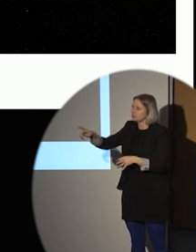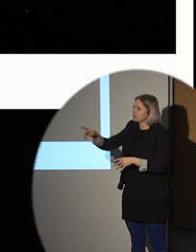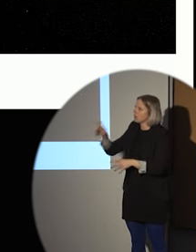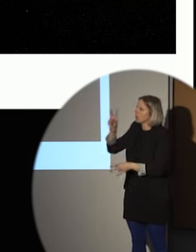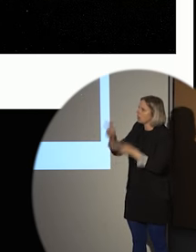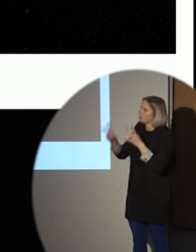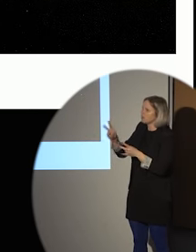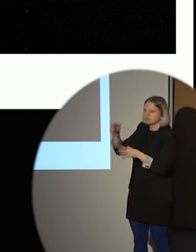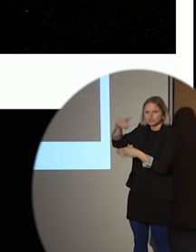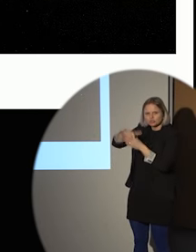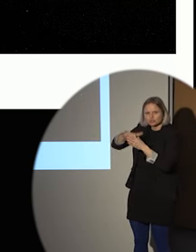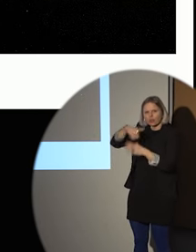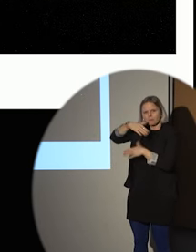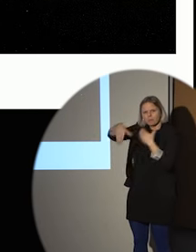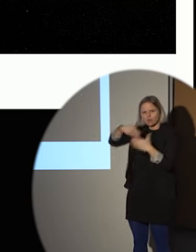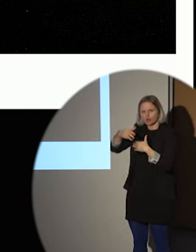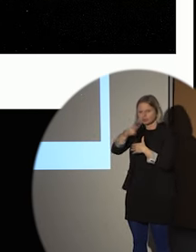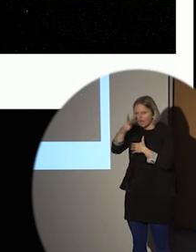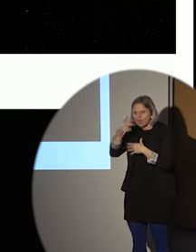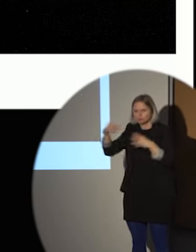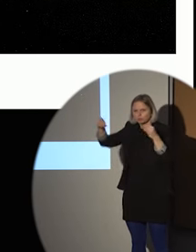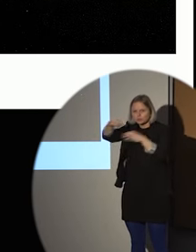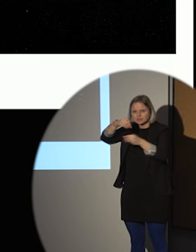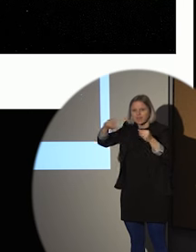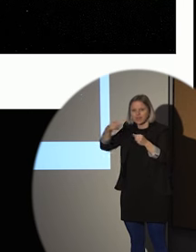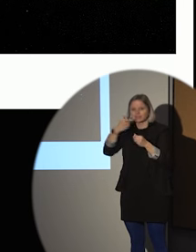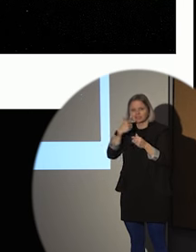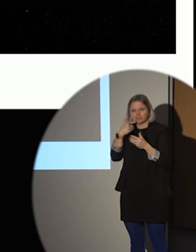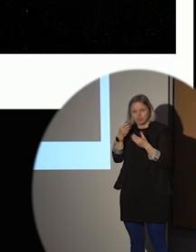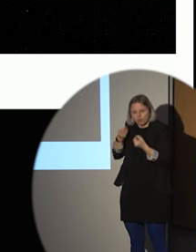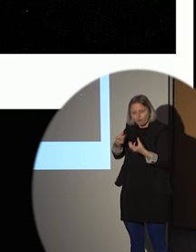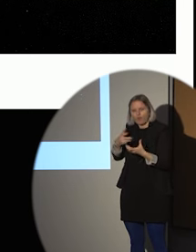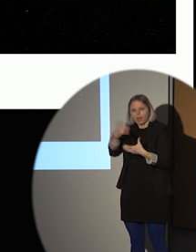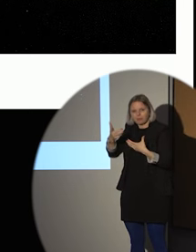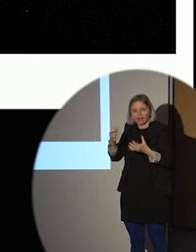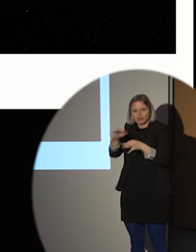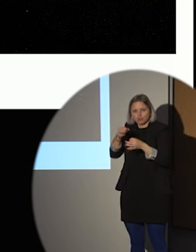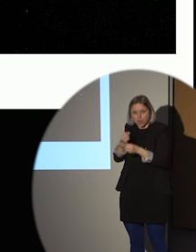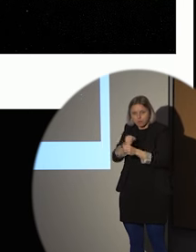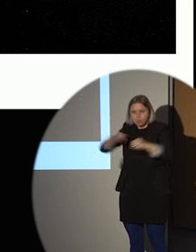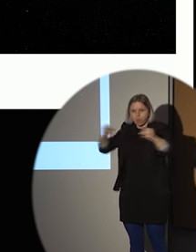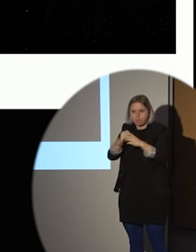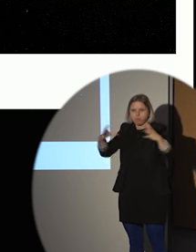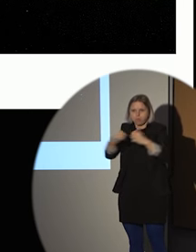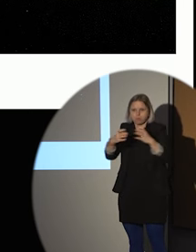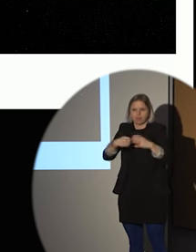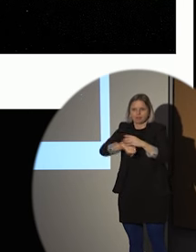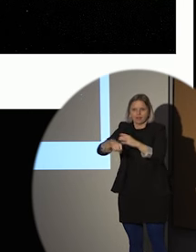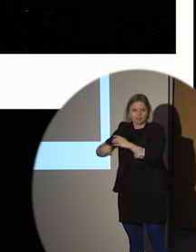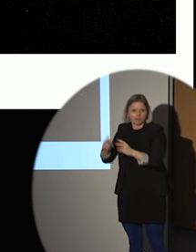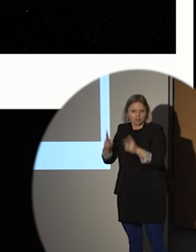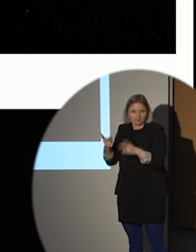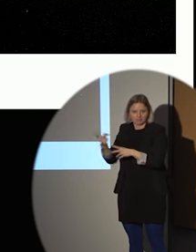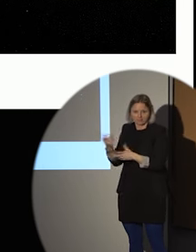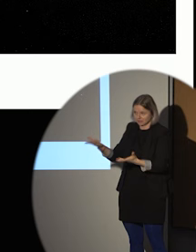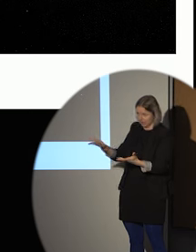De poussière, très bien, effectivement. En fait, là, je suis obligé de vous donner quelques éléments supplémentaires. En fait, je vous